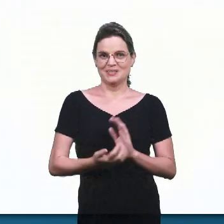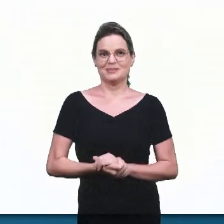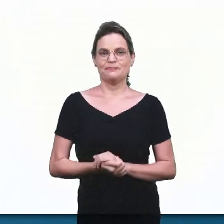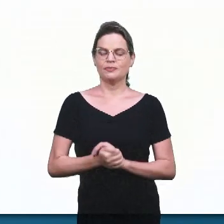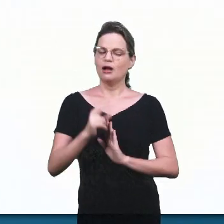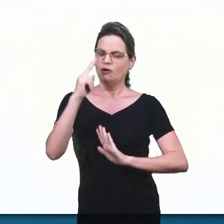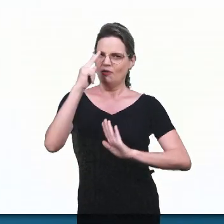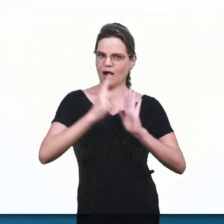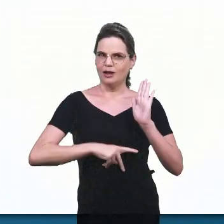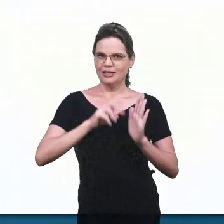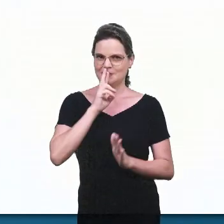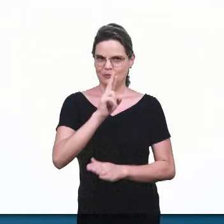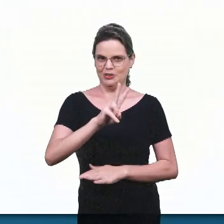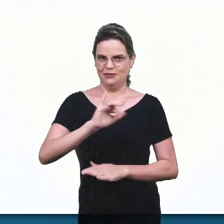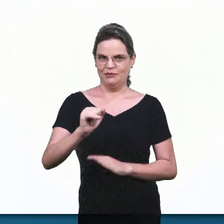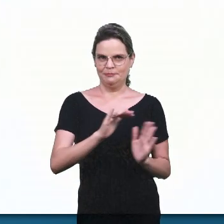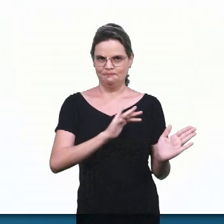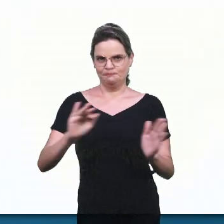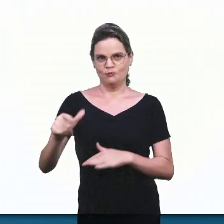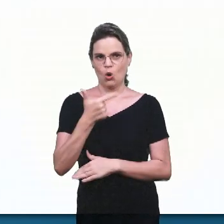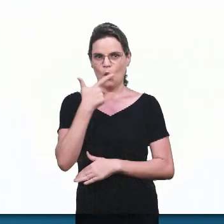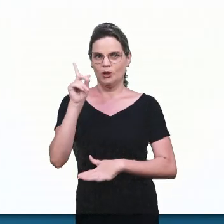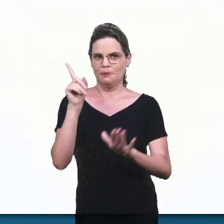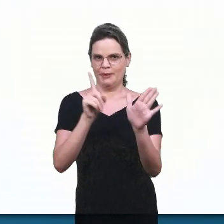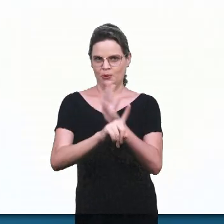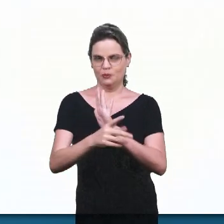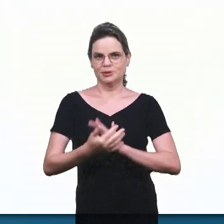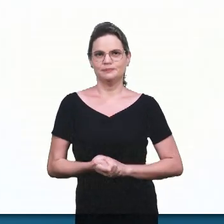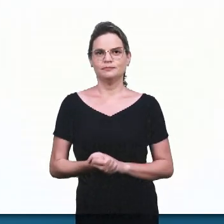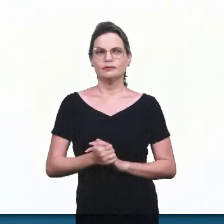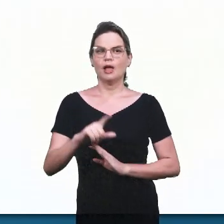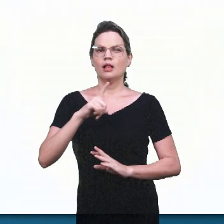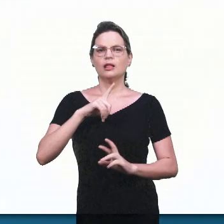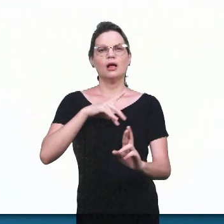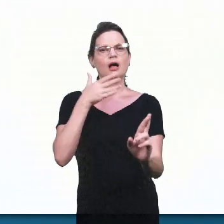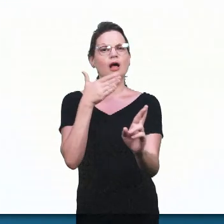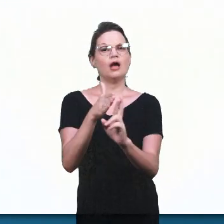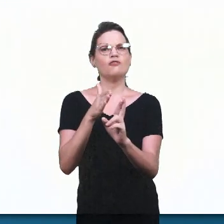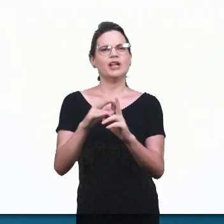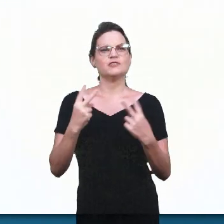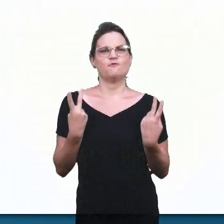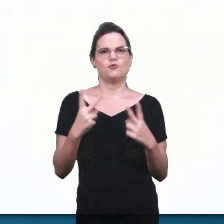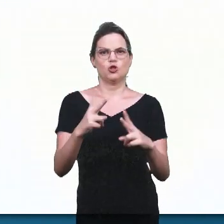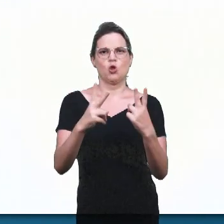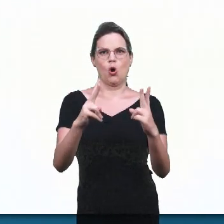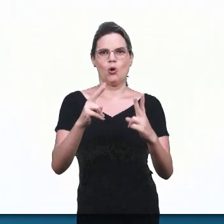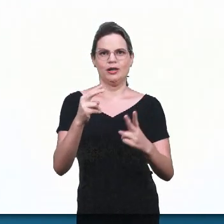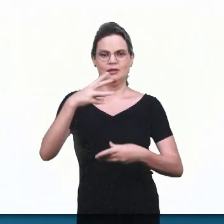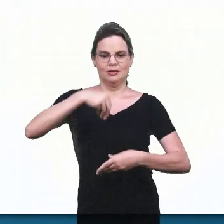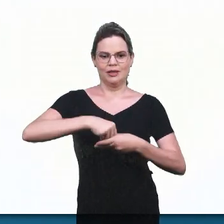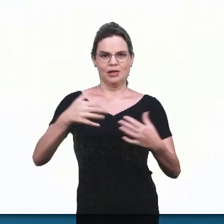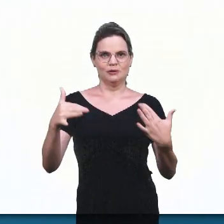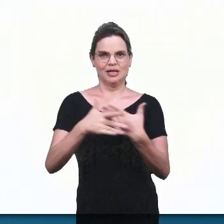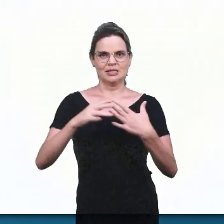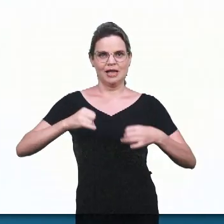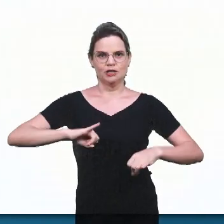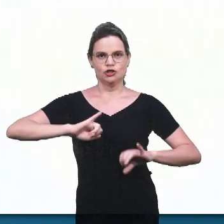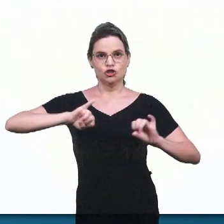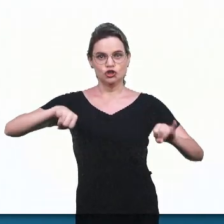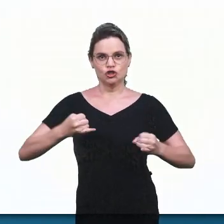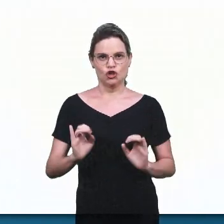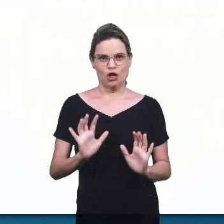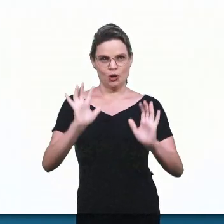lire, vous allez apporter cette réponse. Prochaine question. En ayant comme référence la victoire sur Jéricho, quel est